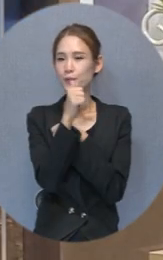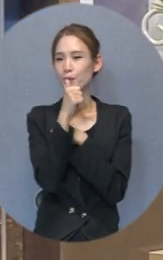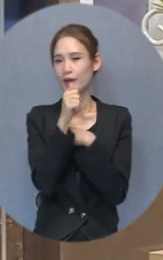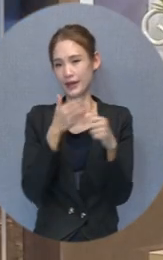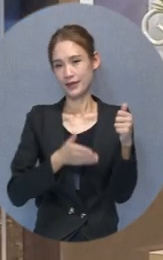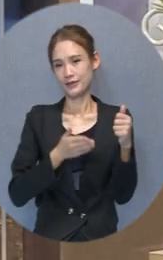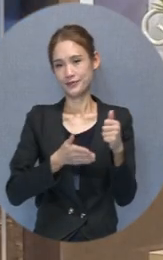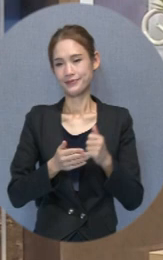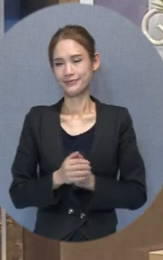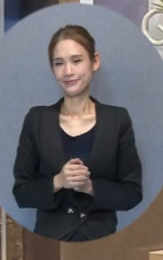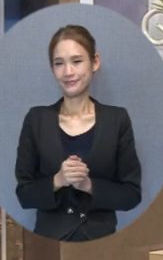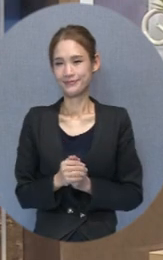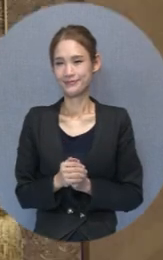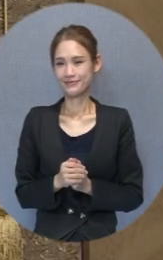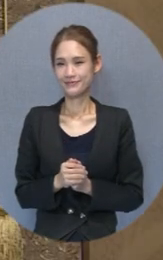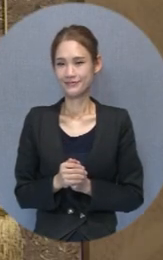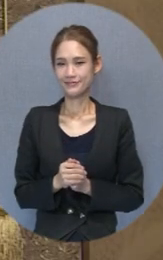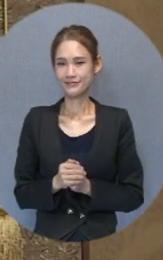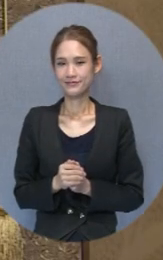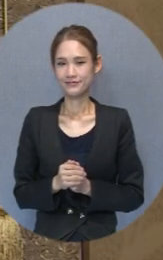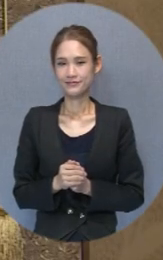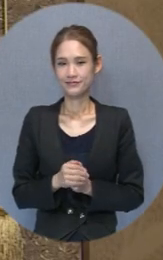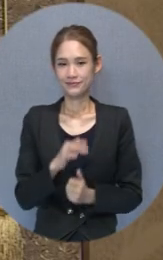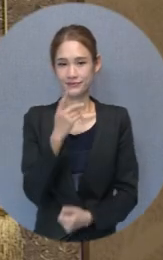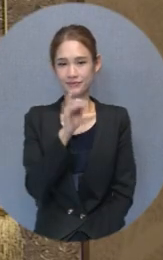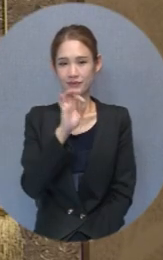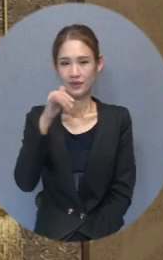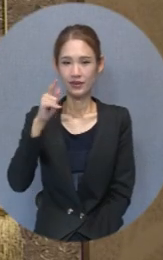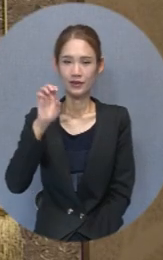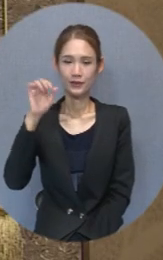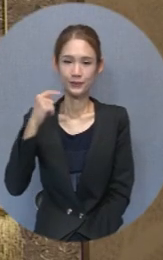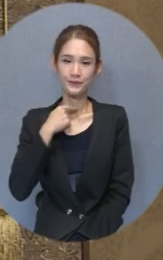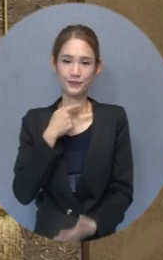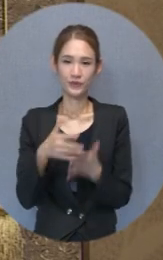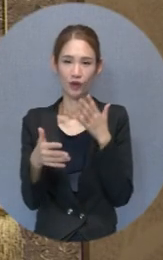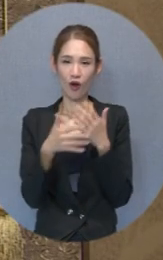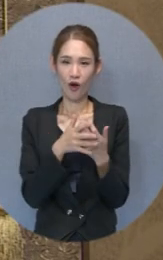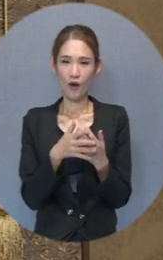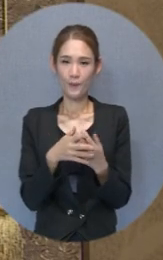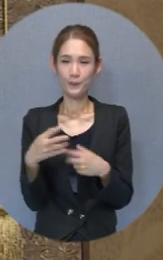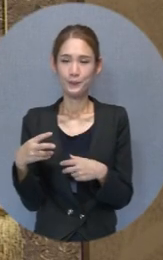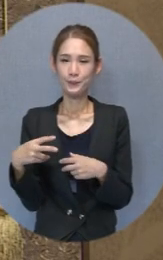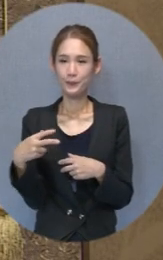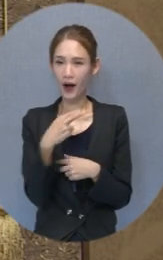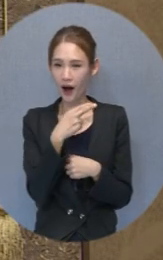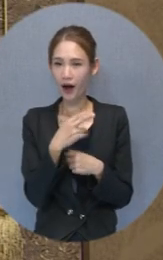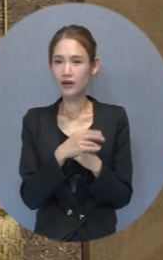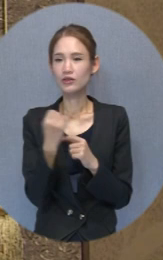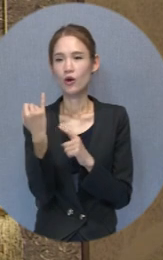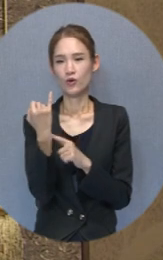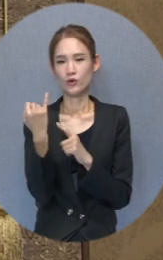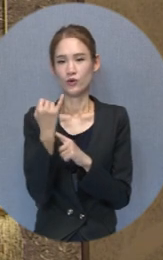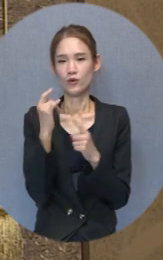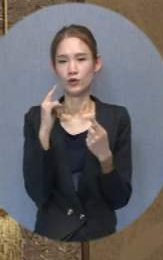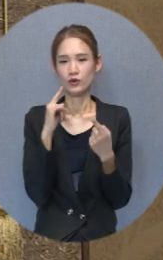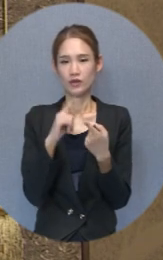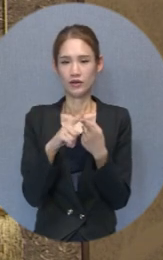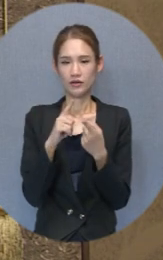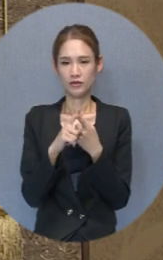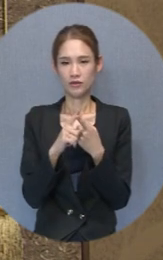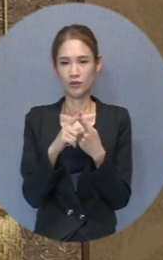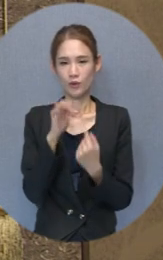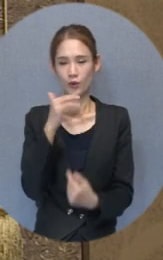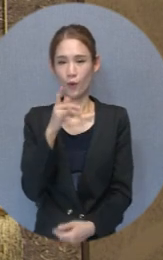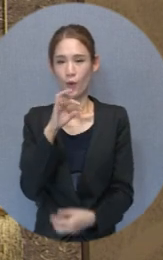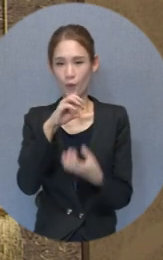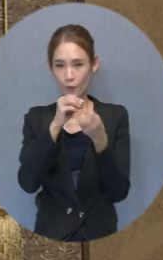소개를 해주실 수 있으실까요? 네, 담심포는 그 경력 단절 여성들이 공예를 기반으로 해서